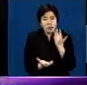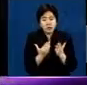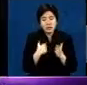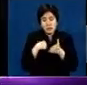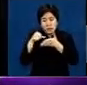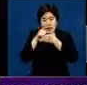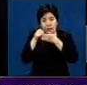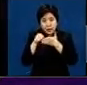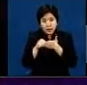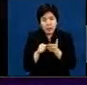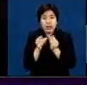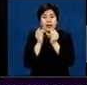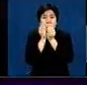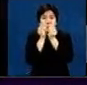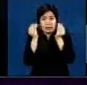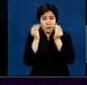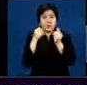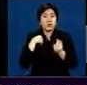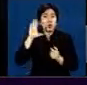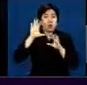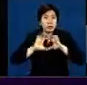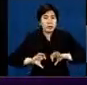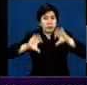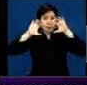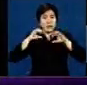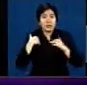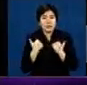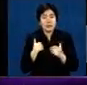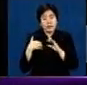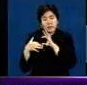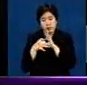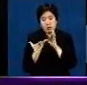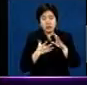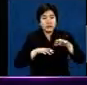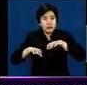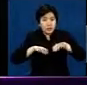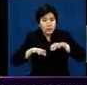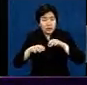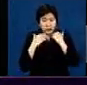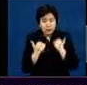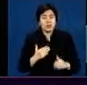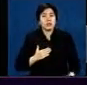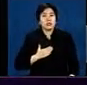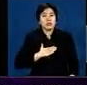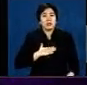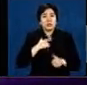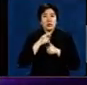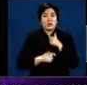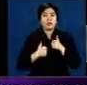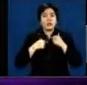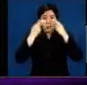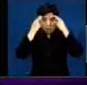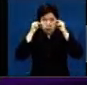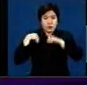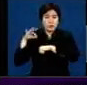ก้ไขรัฐธรรมนูญนั้นในซีกของรัฐบาลซึ่งเป็นฝ่ายบริหารโดยเฉพาะอย่างยิ่งในตัวดิฉันในฐานะนายกรัฐม